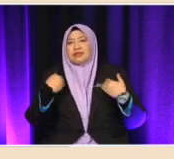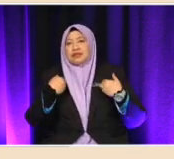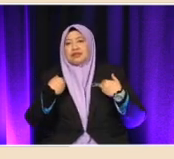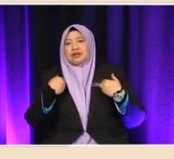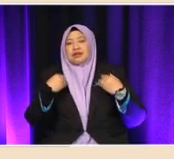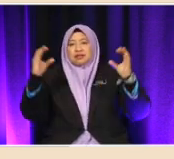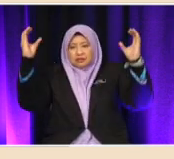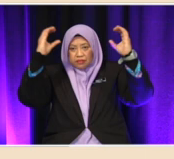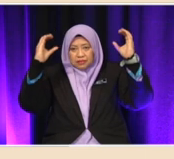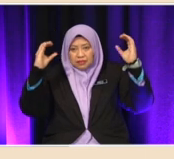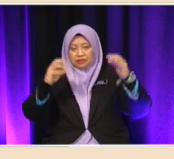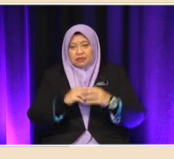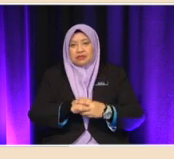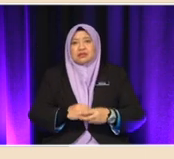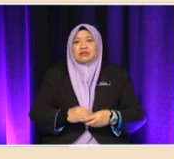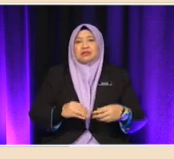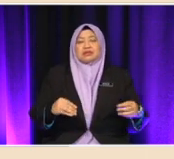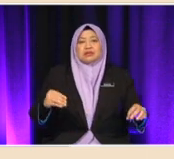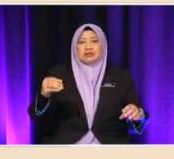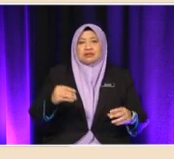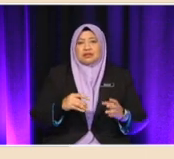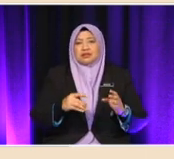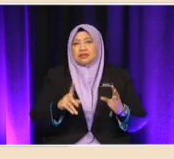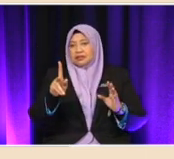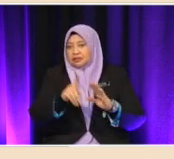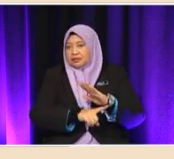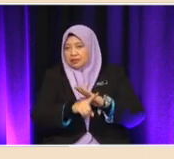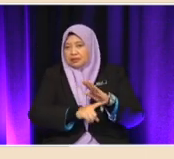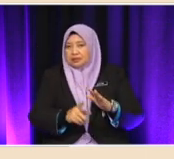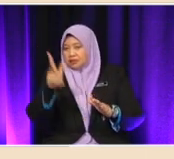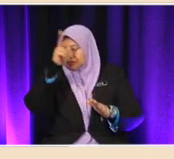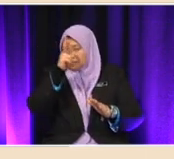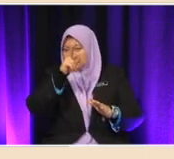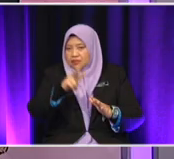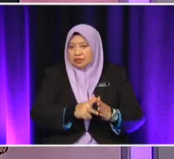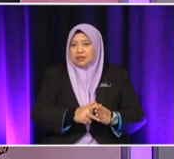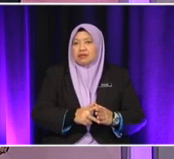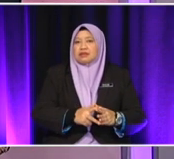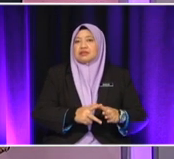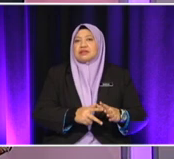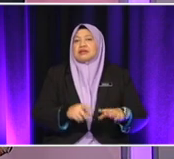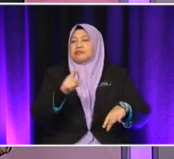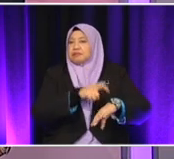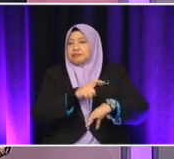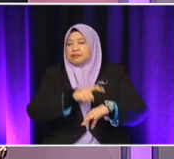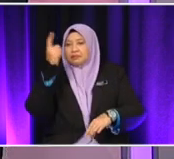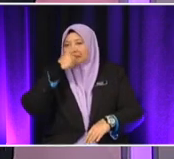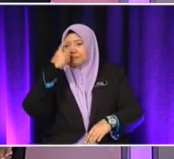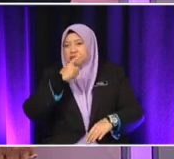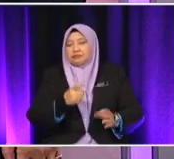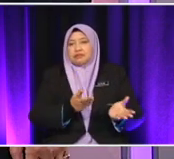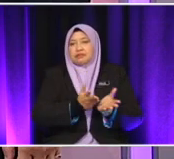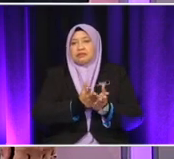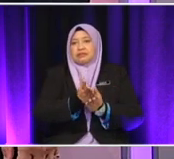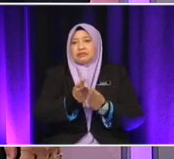Kerajaan matamat keluar tingkat teknologi dan jangka masih hadapan Oke kita terus kepada